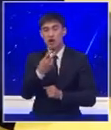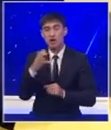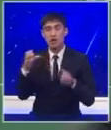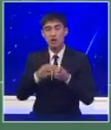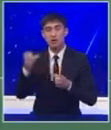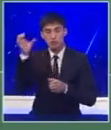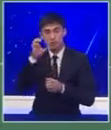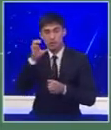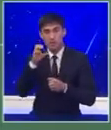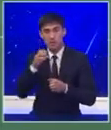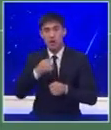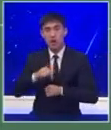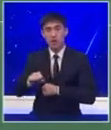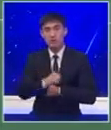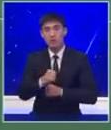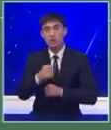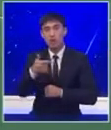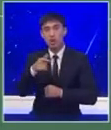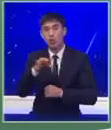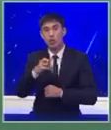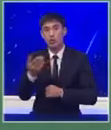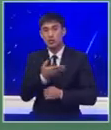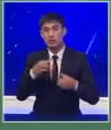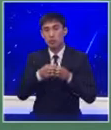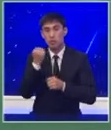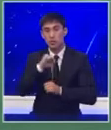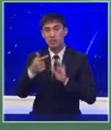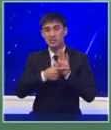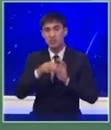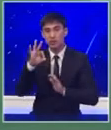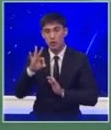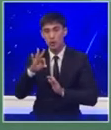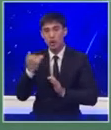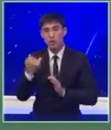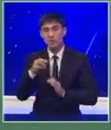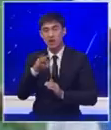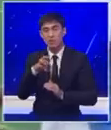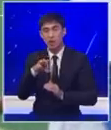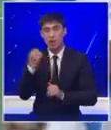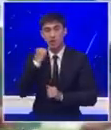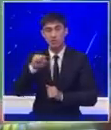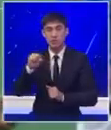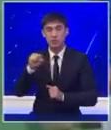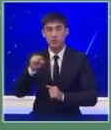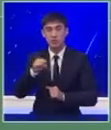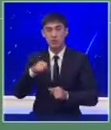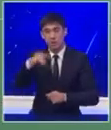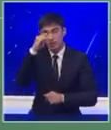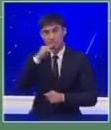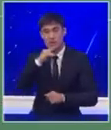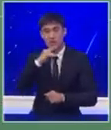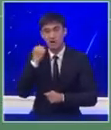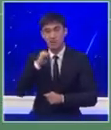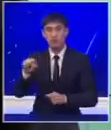Узбекистана. Хоккеисток из Гонконга наша сборная обыграла со счетом 7-0. И только представители Тайбэя одержали победу над казахстанской